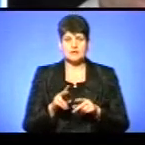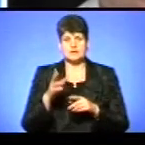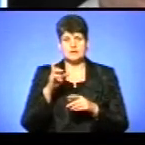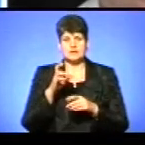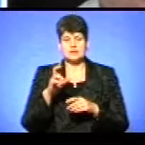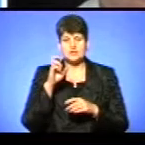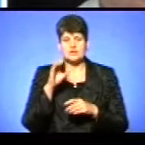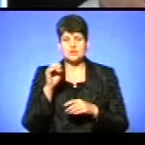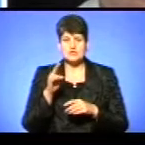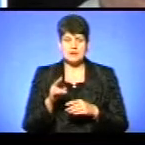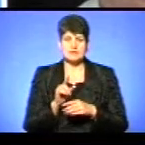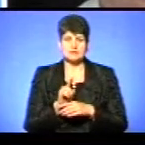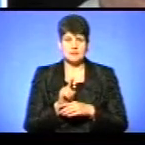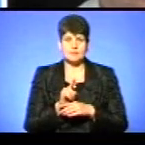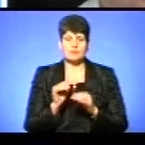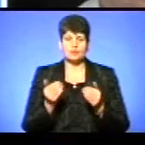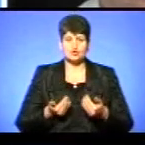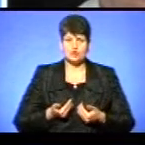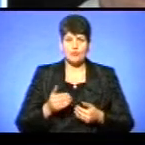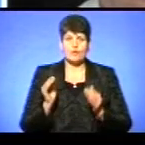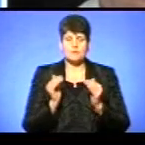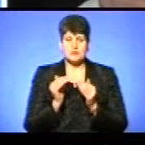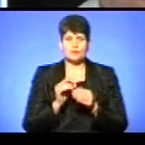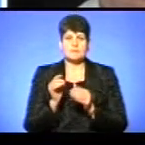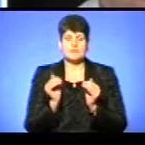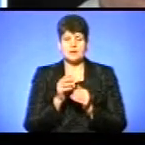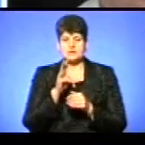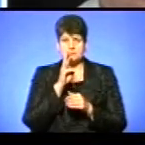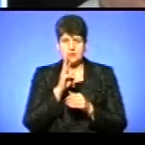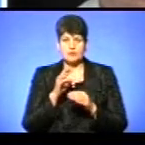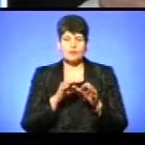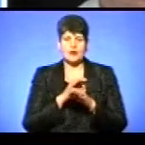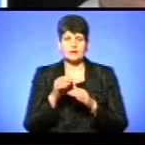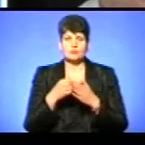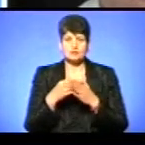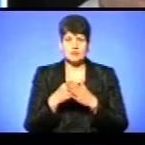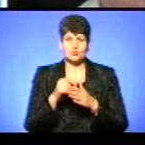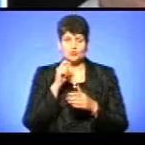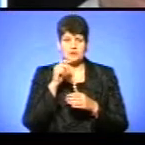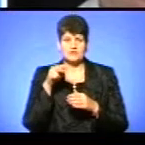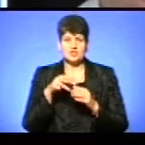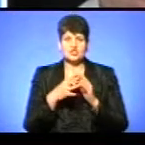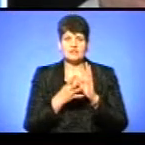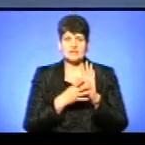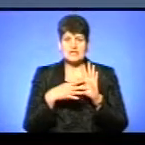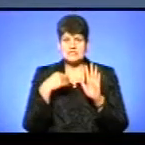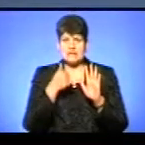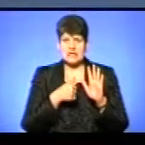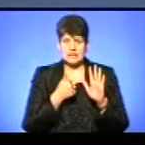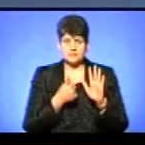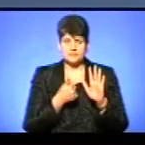стандартів, прожиткового мінімуму і мінімальної заробітної плати в проєкті Державного бюджету України на 2019 рік.